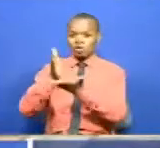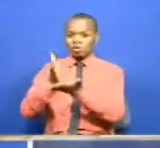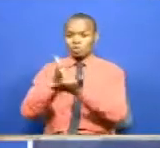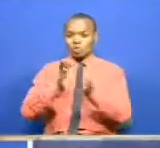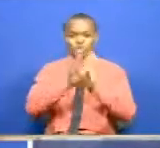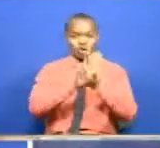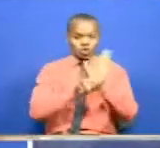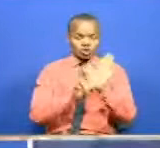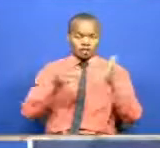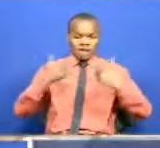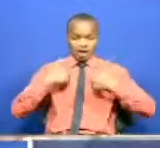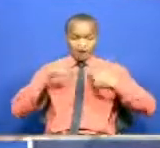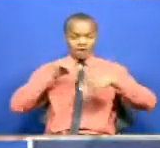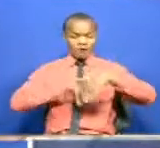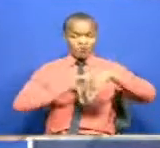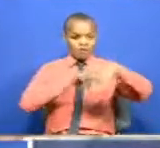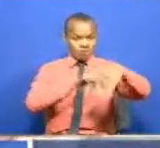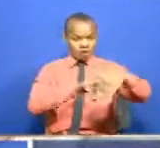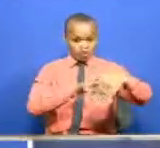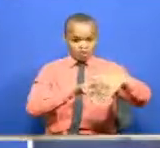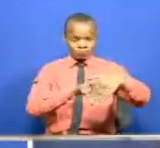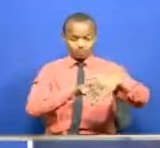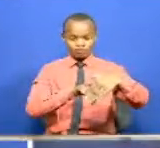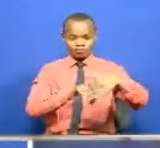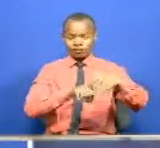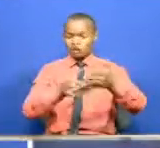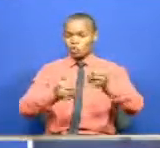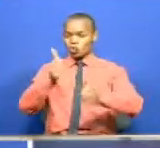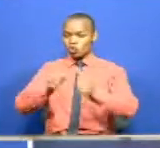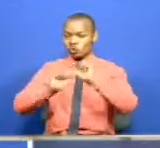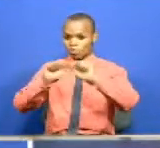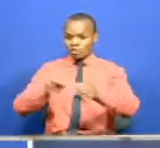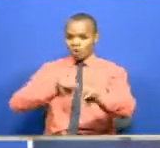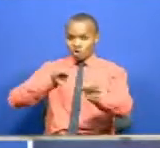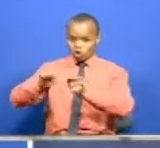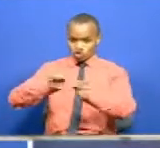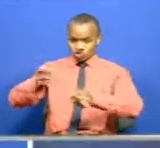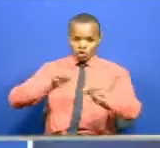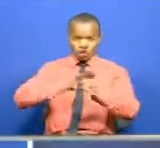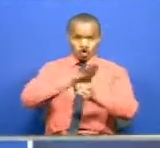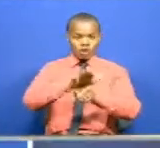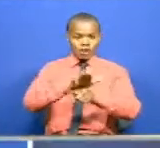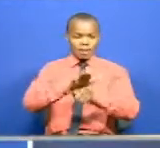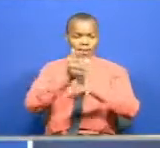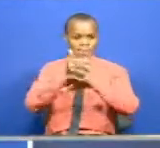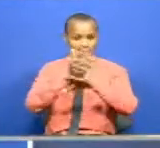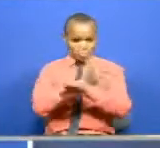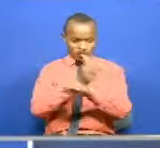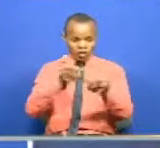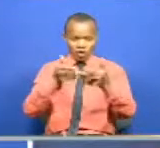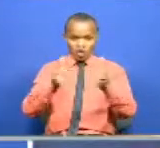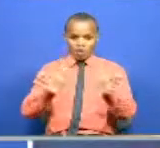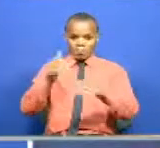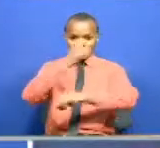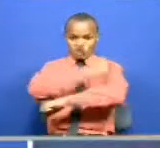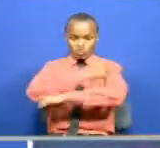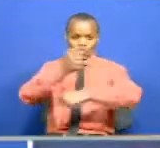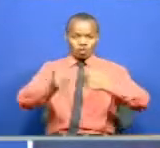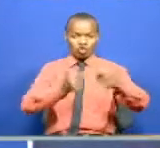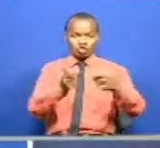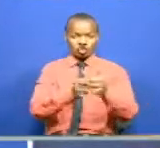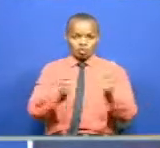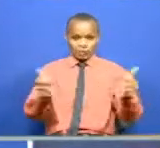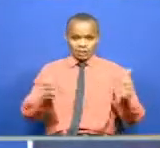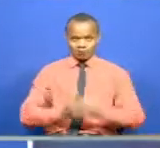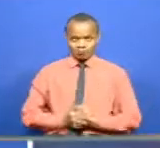na sheria za kuzuia maambukizi ya ugonjwa wa COVID-19 kabla ya kufunguliwa tena kwa shule unaonekana kuendelea vyema.